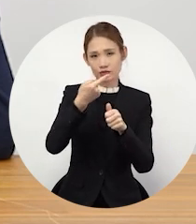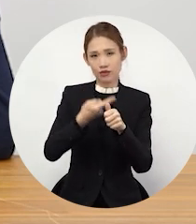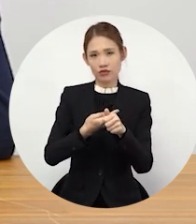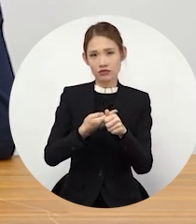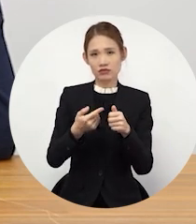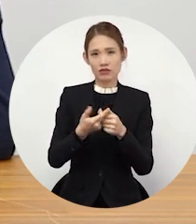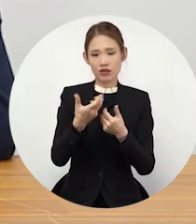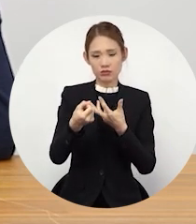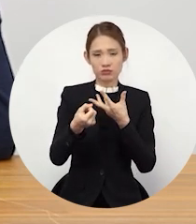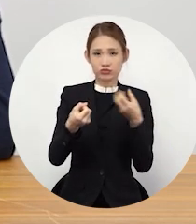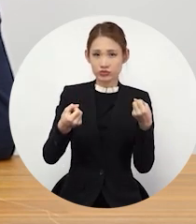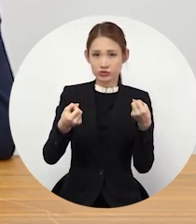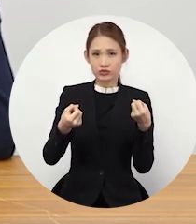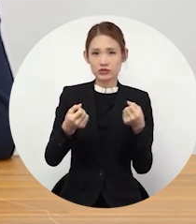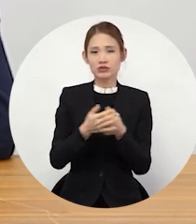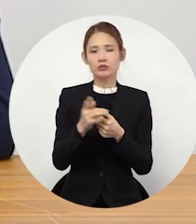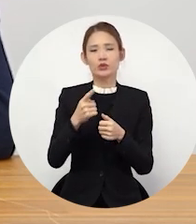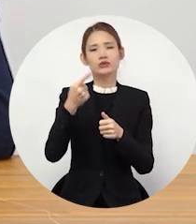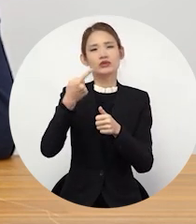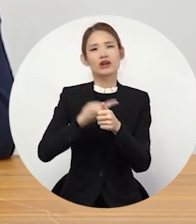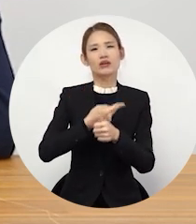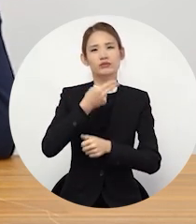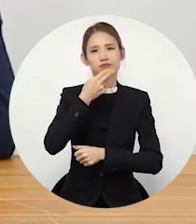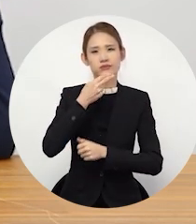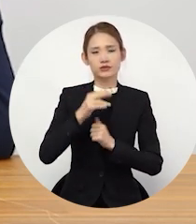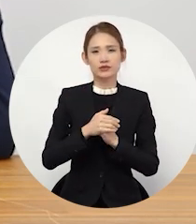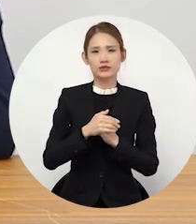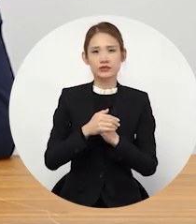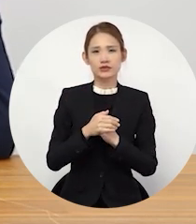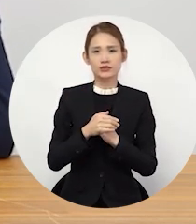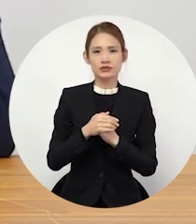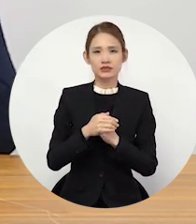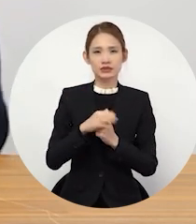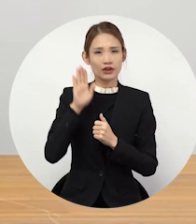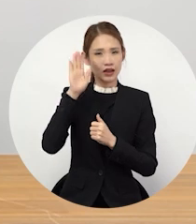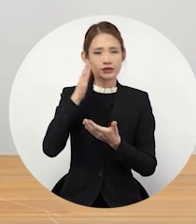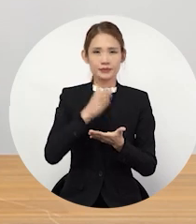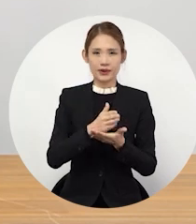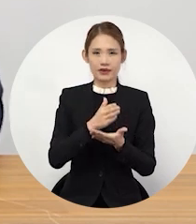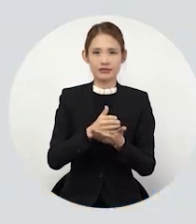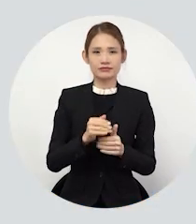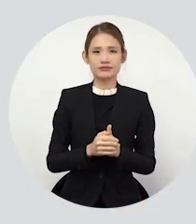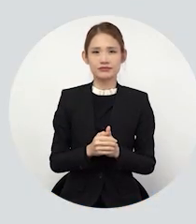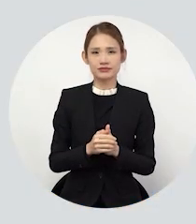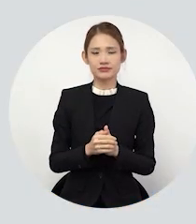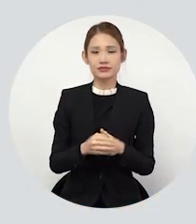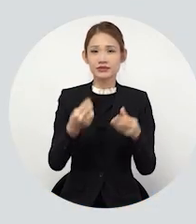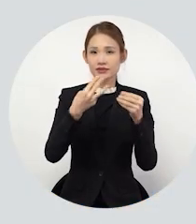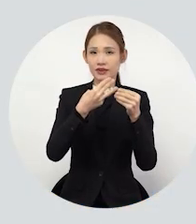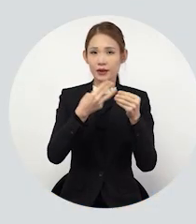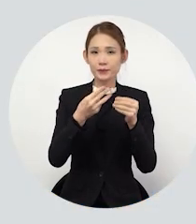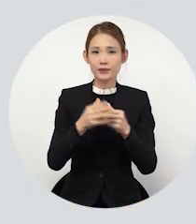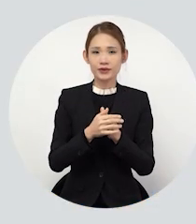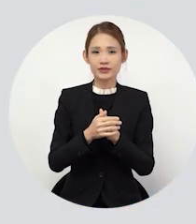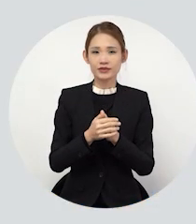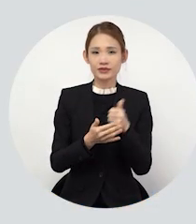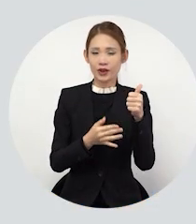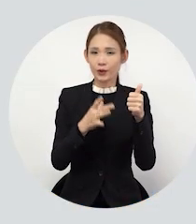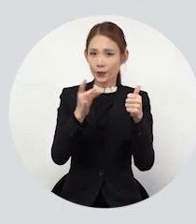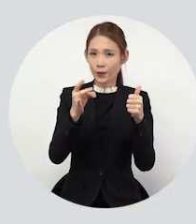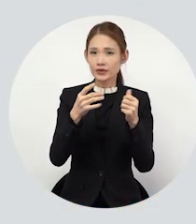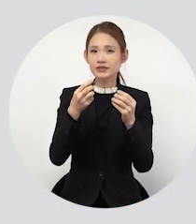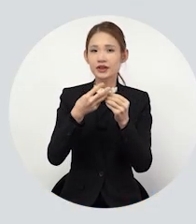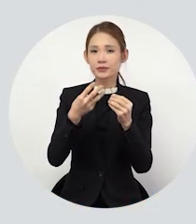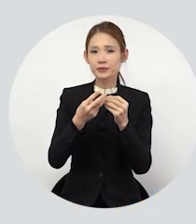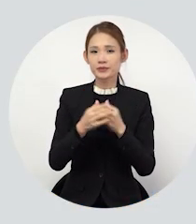자연스러운데 분리한다라는 건 그만큼 부자연스러운 거기 때문에 우리가 지양해야겠죠. 네. 자, 우리 3번. 우리 현학 씨는